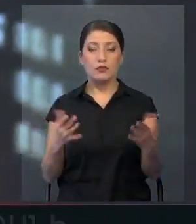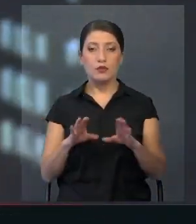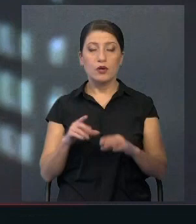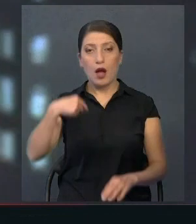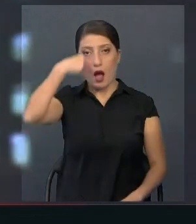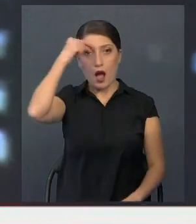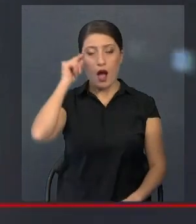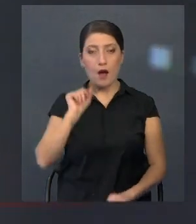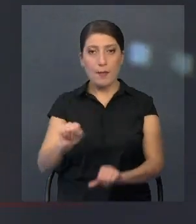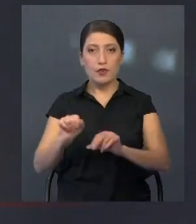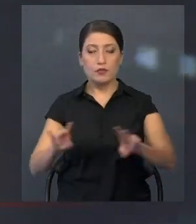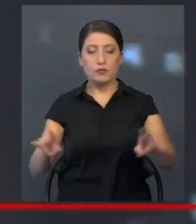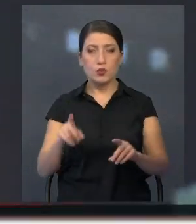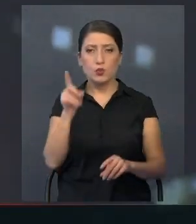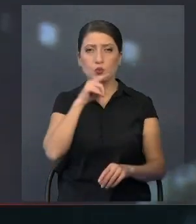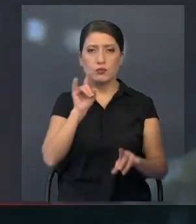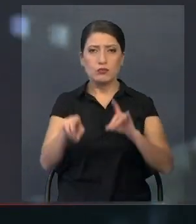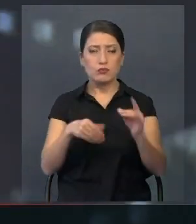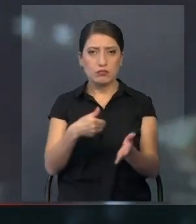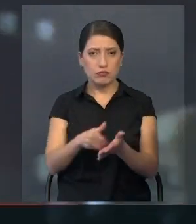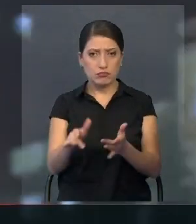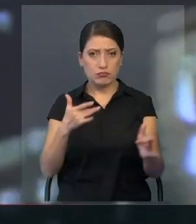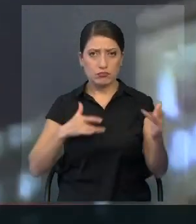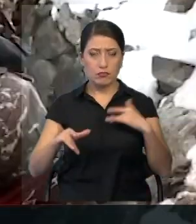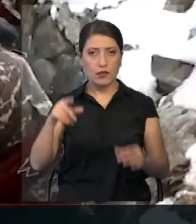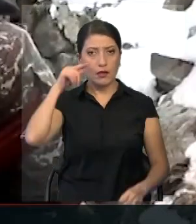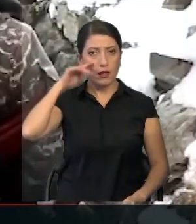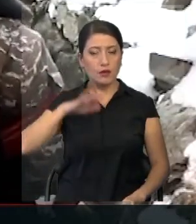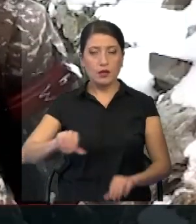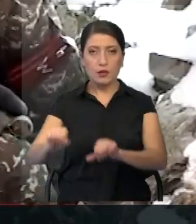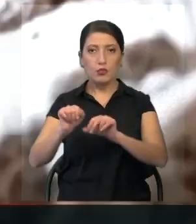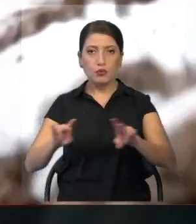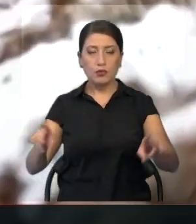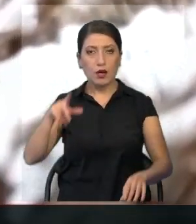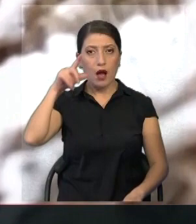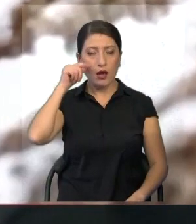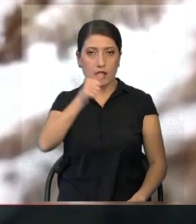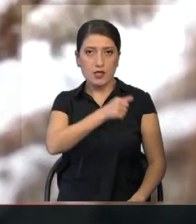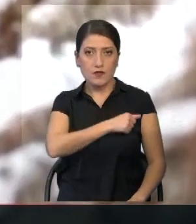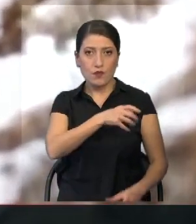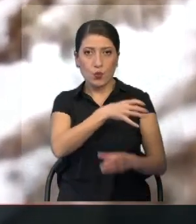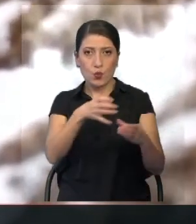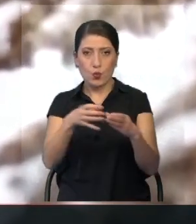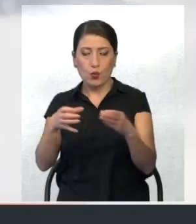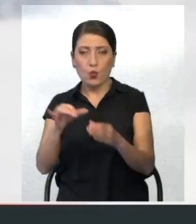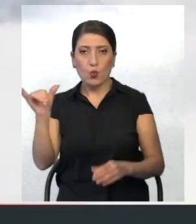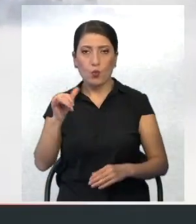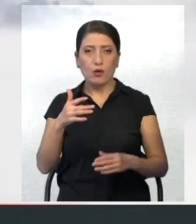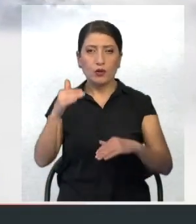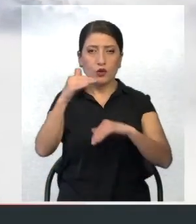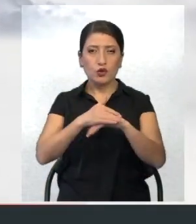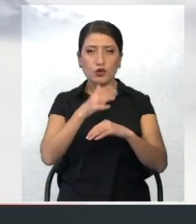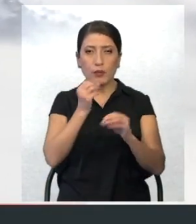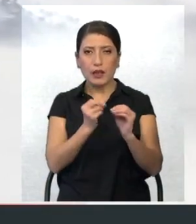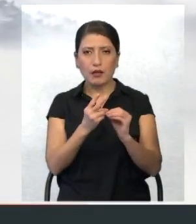Ադրբեջանի պաշտպանության նախարարության ապատեղեկատվությունն է հերքել նաև Հայաստանի պաշտպանության նախարարությունը։ Հայկական զինուժի ստորաբաժանումները ուրբաթ կեսգիշերին